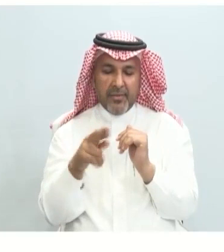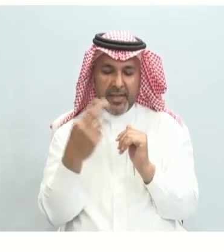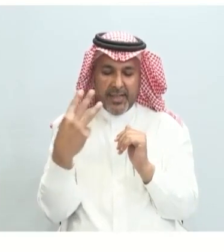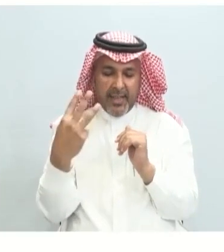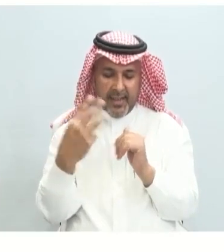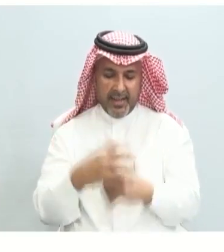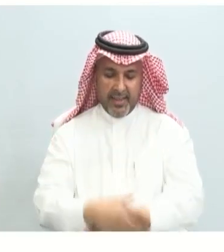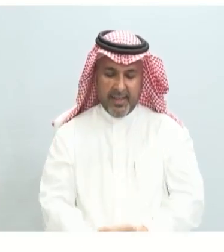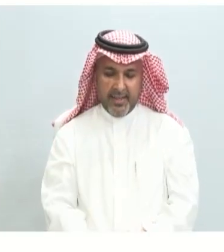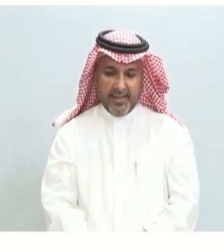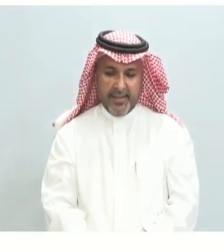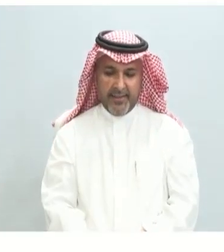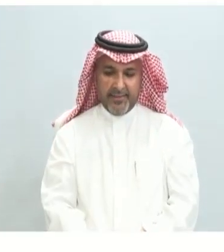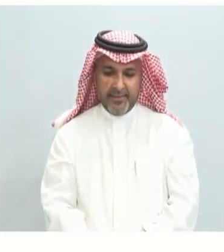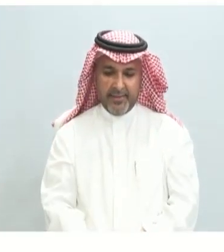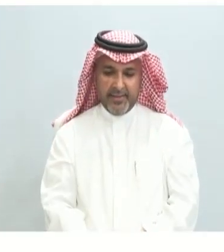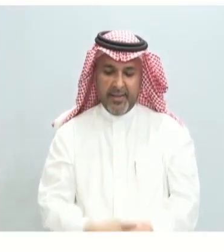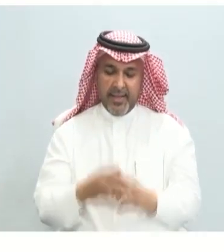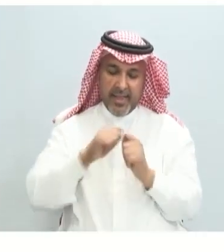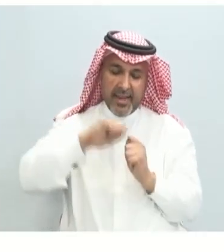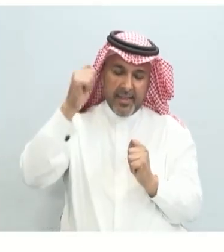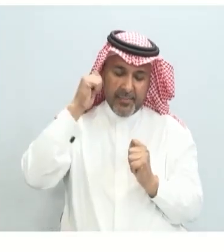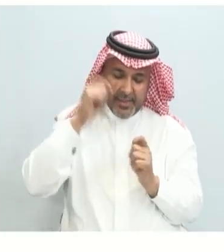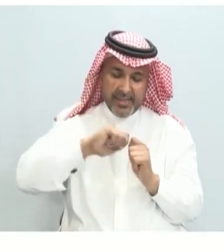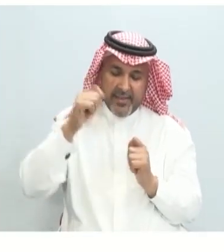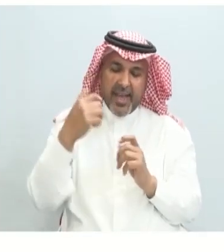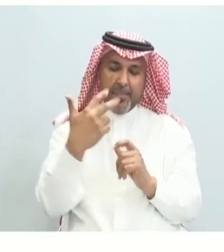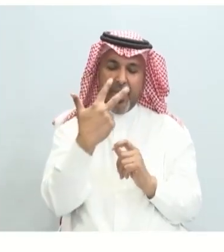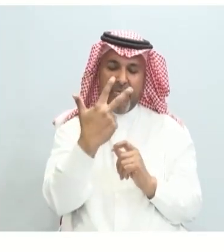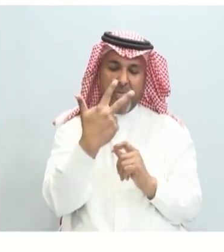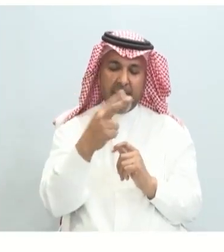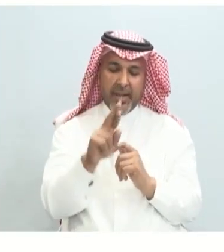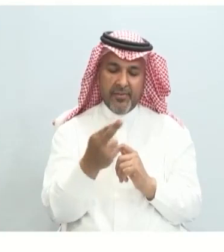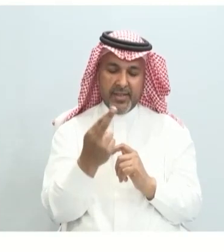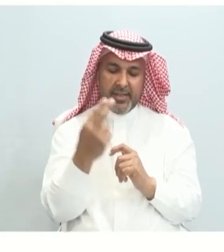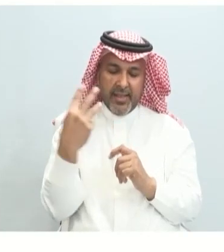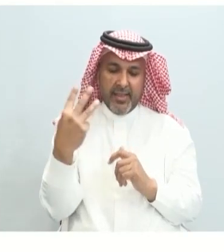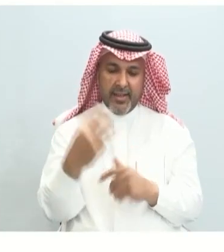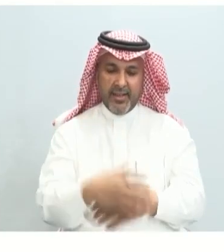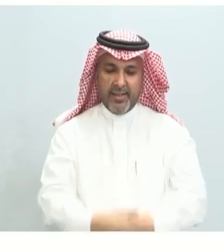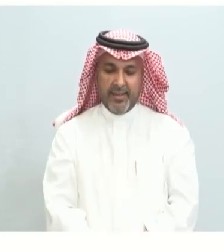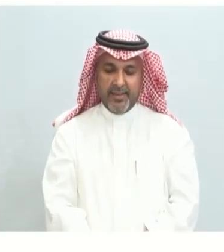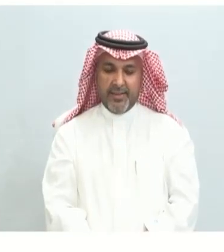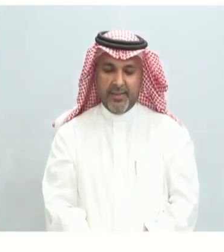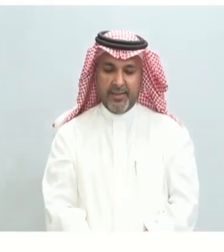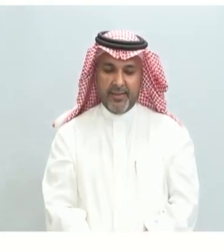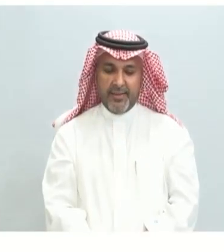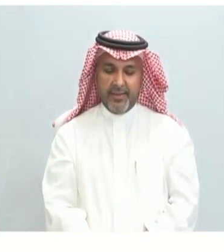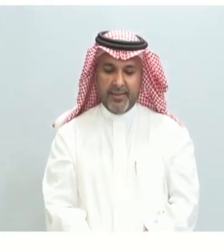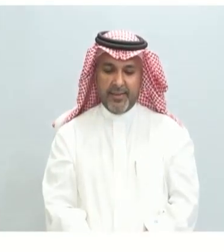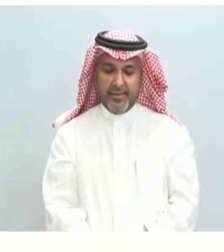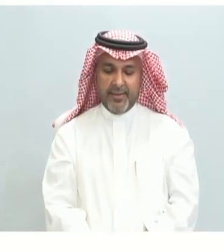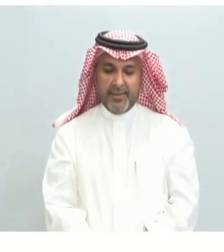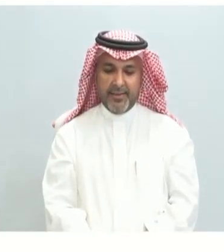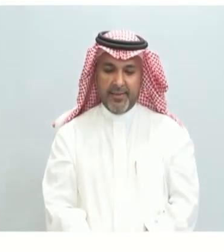نقول الناتج 8.3 8.3 والوحده بتكون باليش بتكون بالكيلو متر